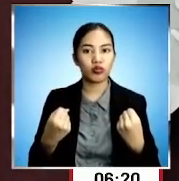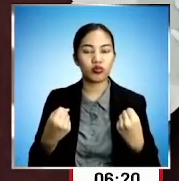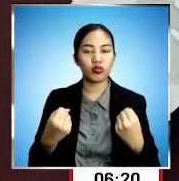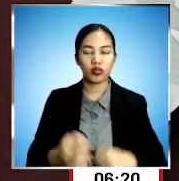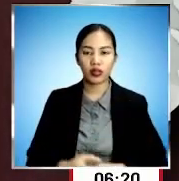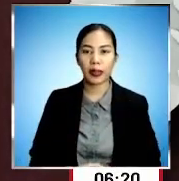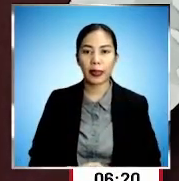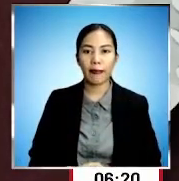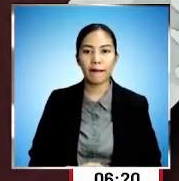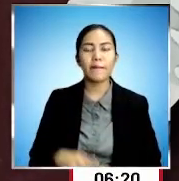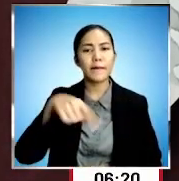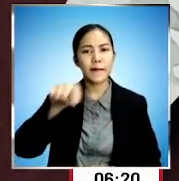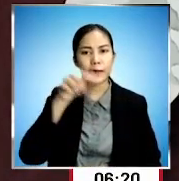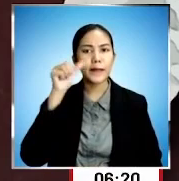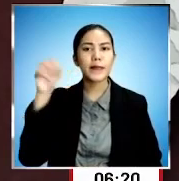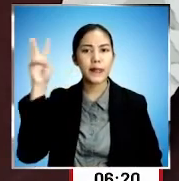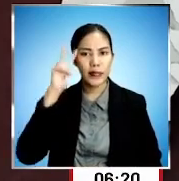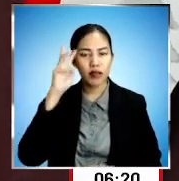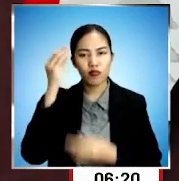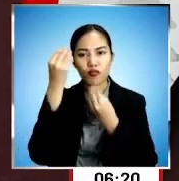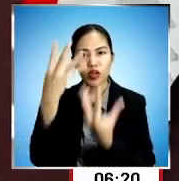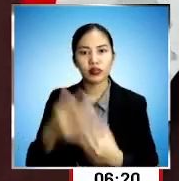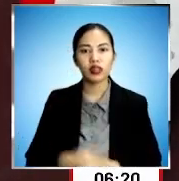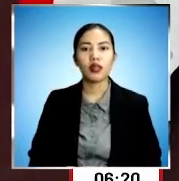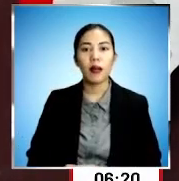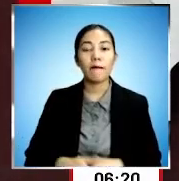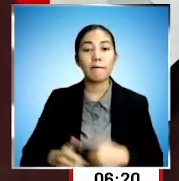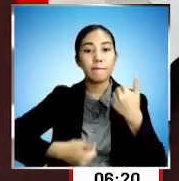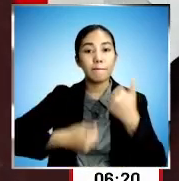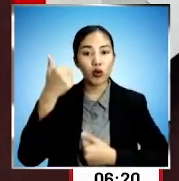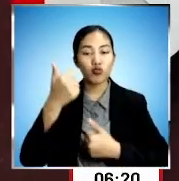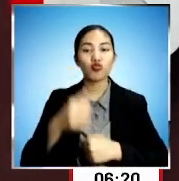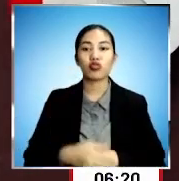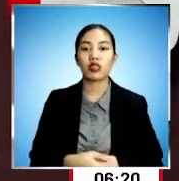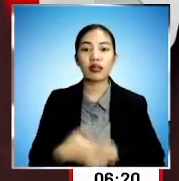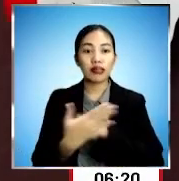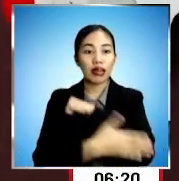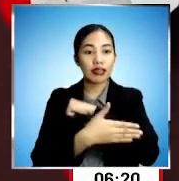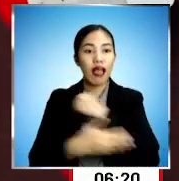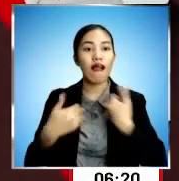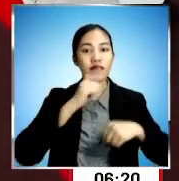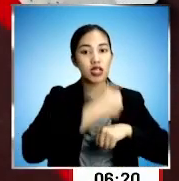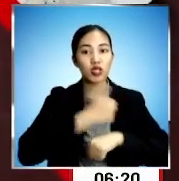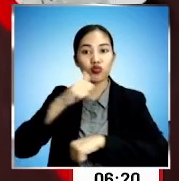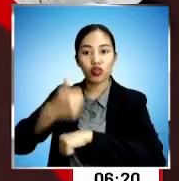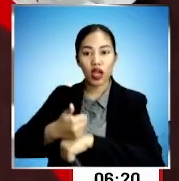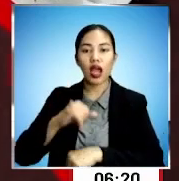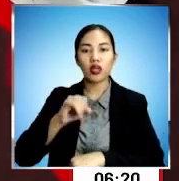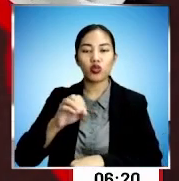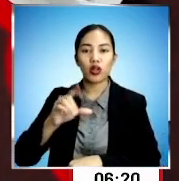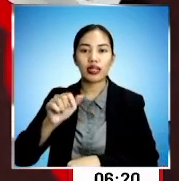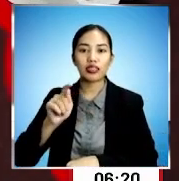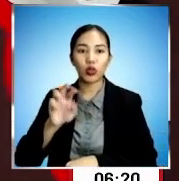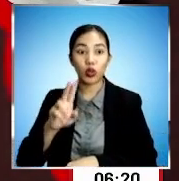na ang nangungunang bansa na may pinakamaraming nakakabit na seismic isolator sa mga gusali ay ang Japan. Pumapangalawa